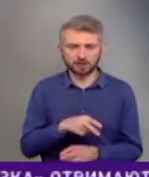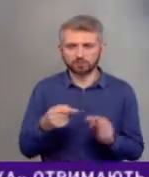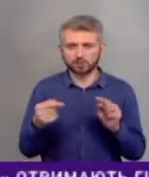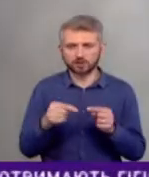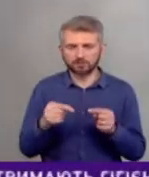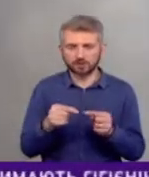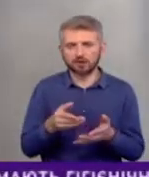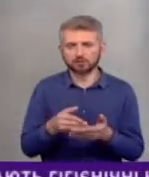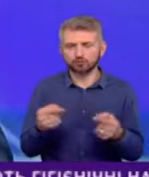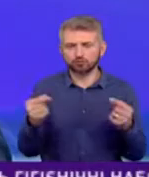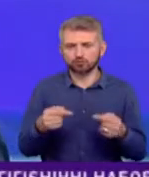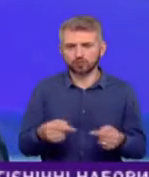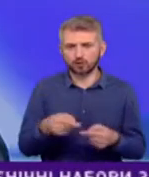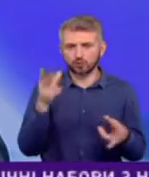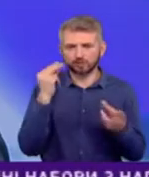уточнює розвідка.